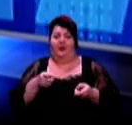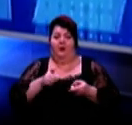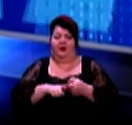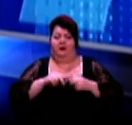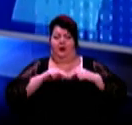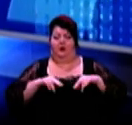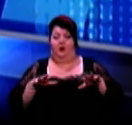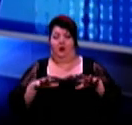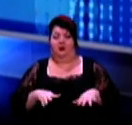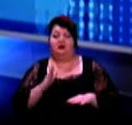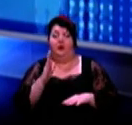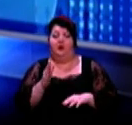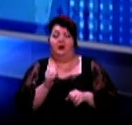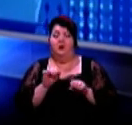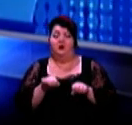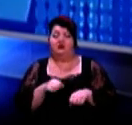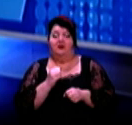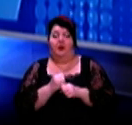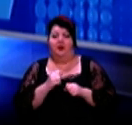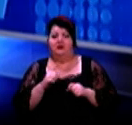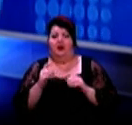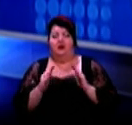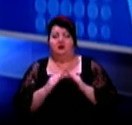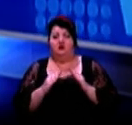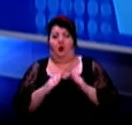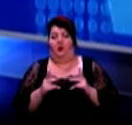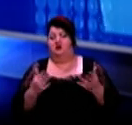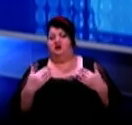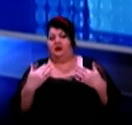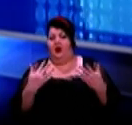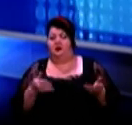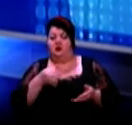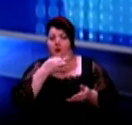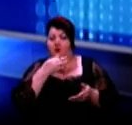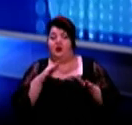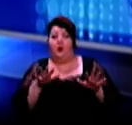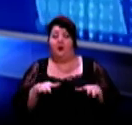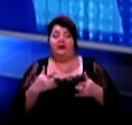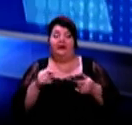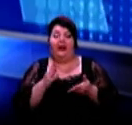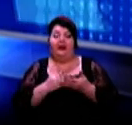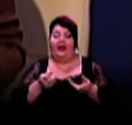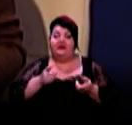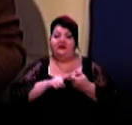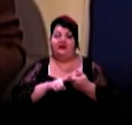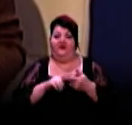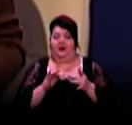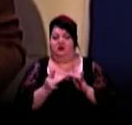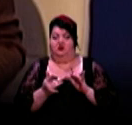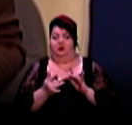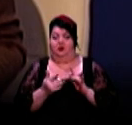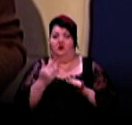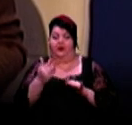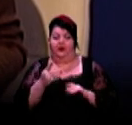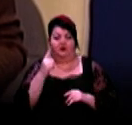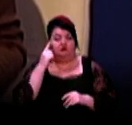буде можливість працювати з дому, з дачі, з будь-якого місця, де є зв'язок. Ваші прогнози, дистанційна робота